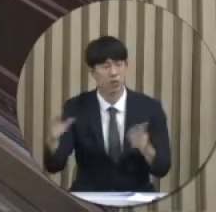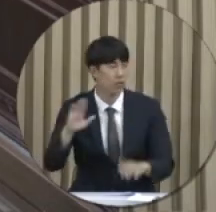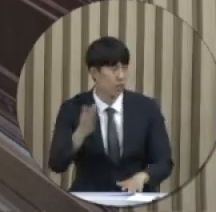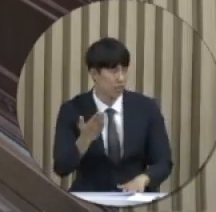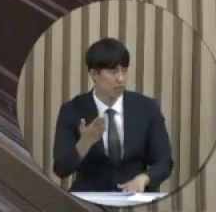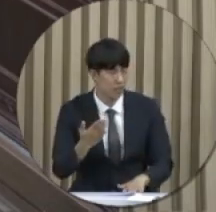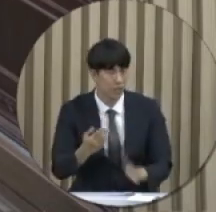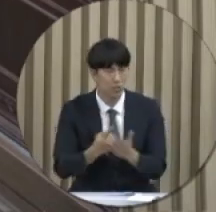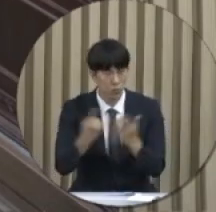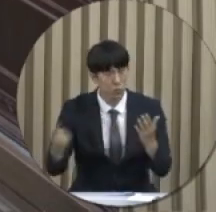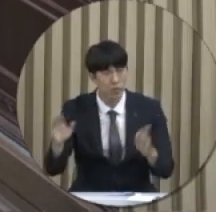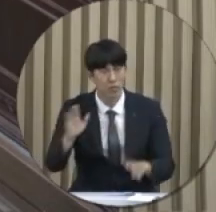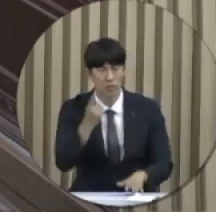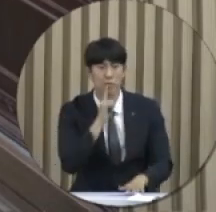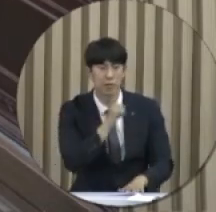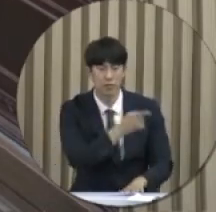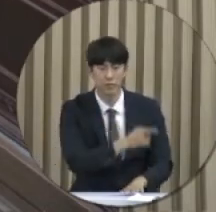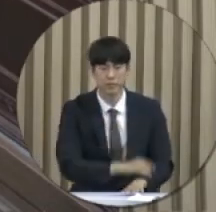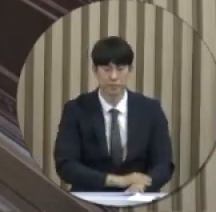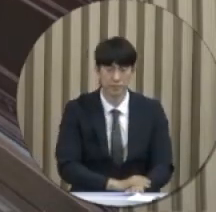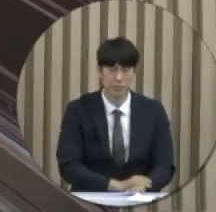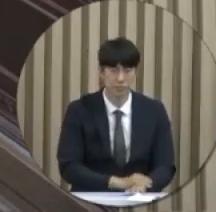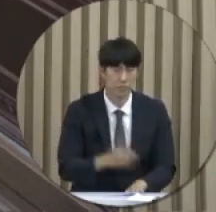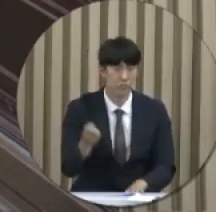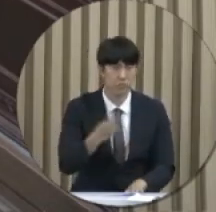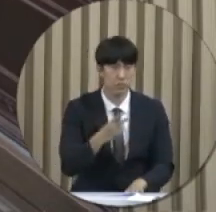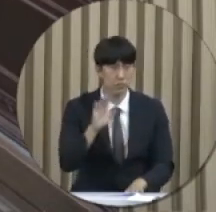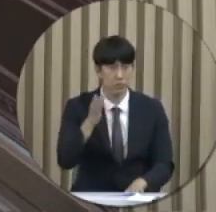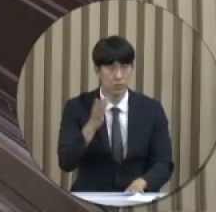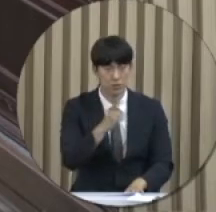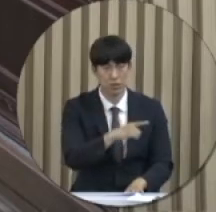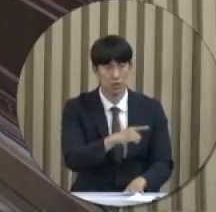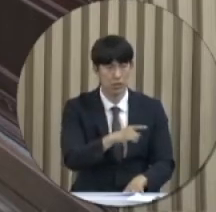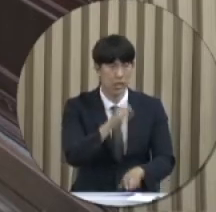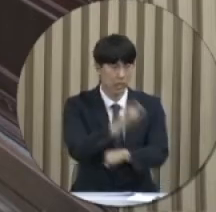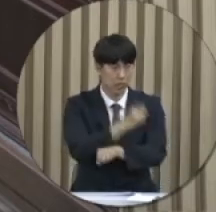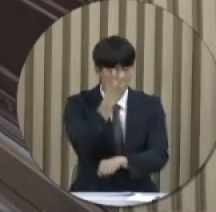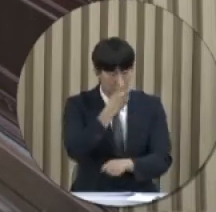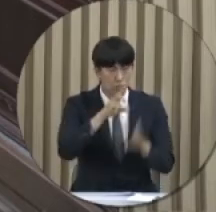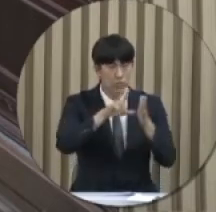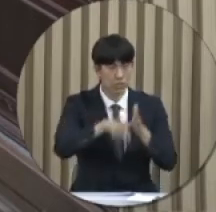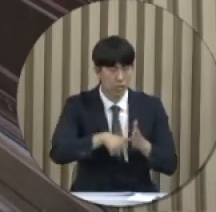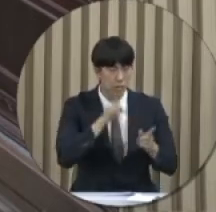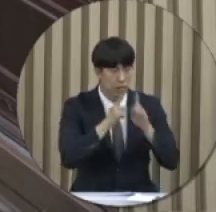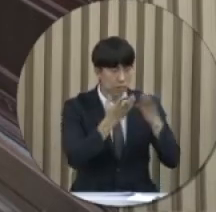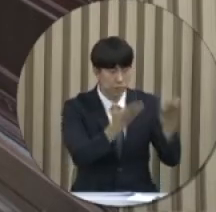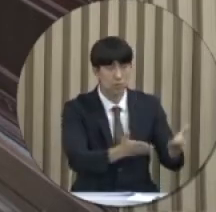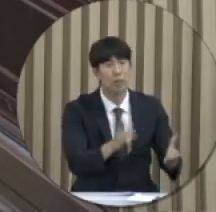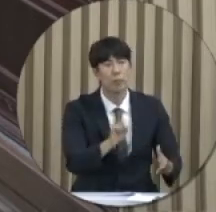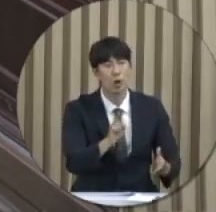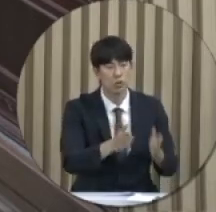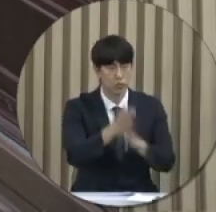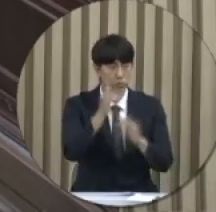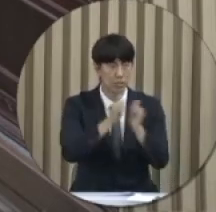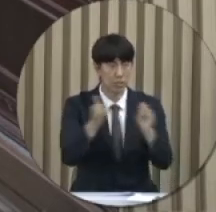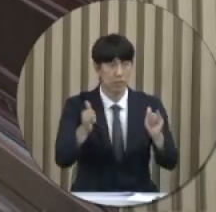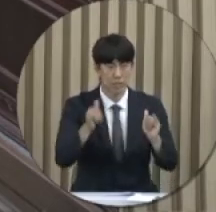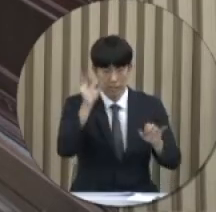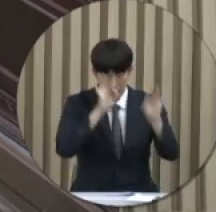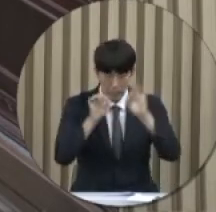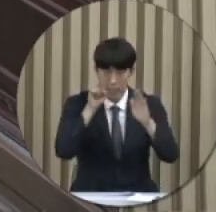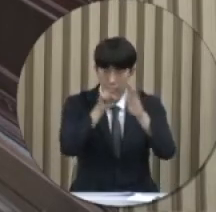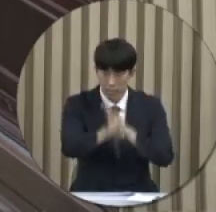된다라는 말씀을 좀 드리는 부분이고요. 최근 이제 어쨌든 간에 행정사무 감사 기간에도 말씀드리지만 주민들에게 찾아가는